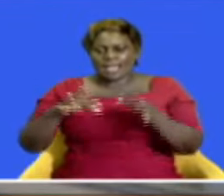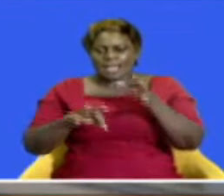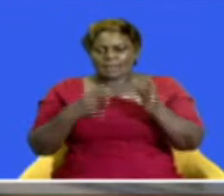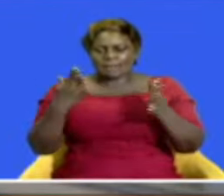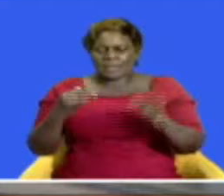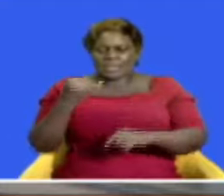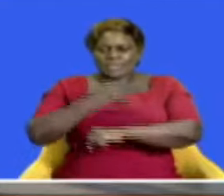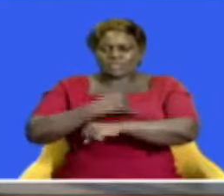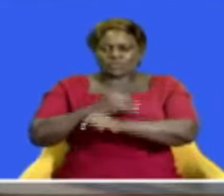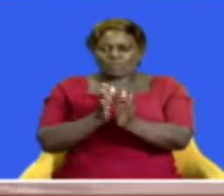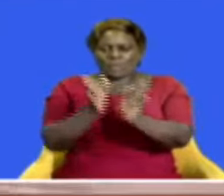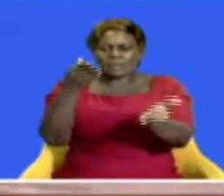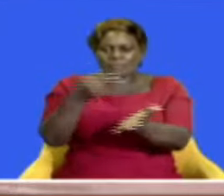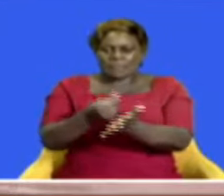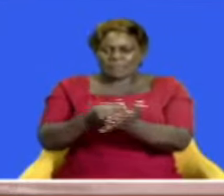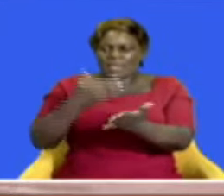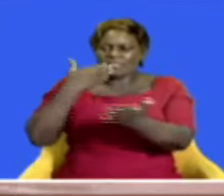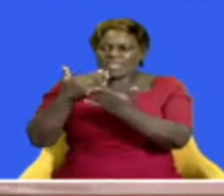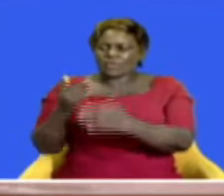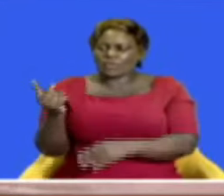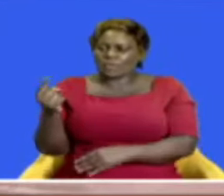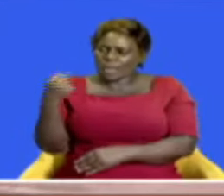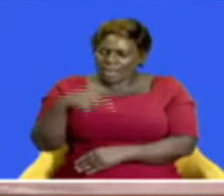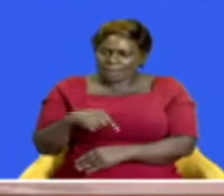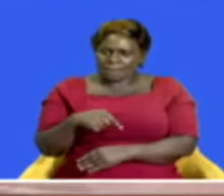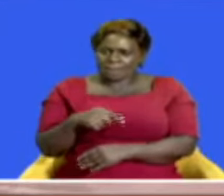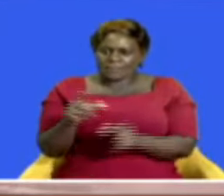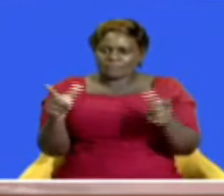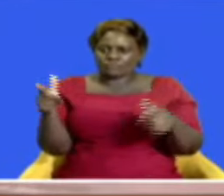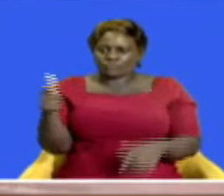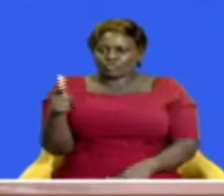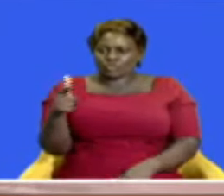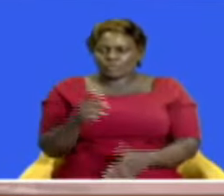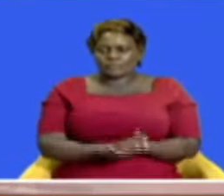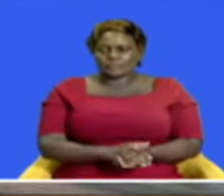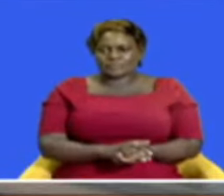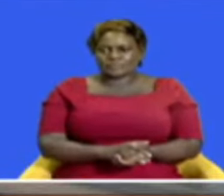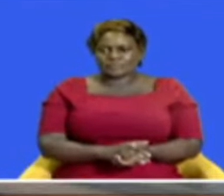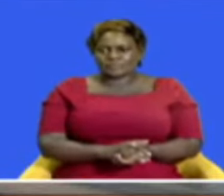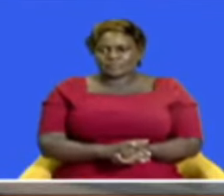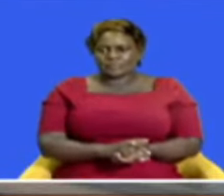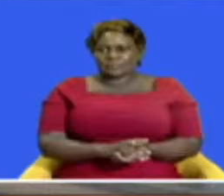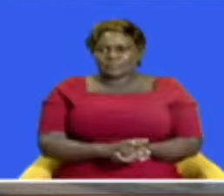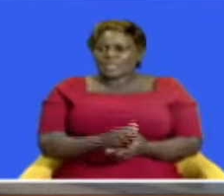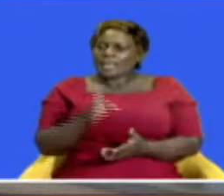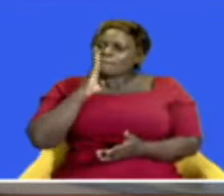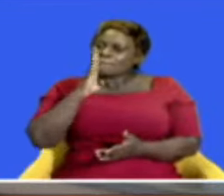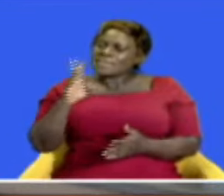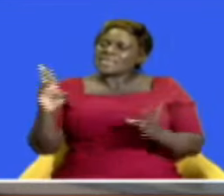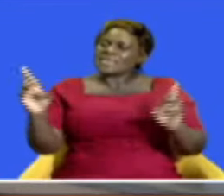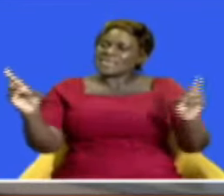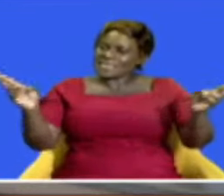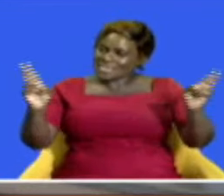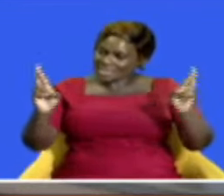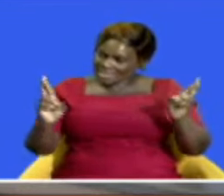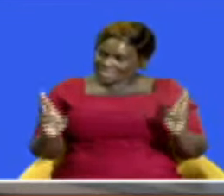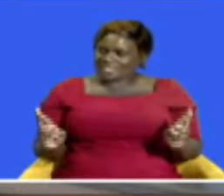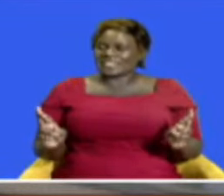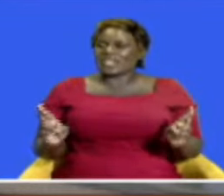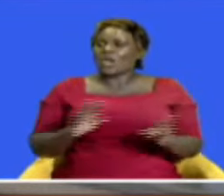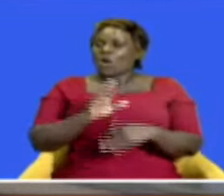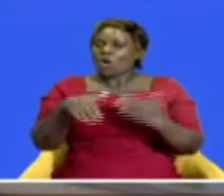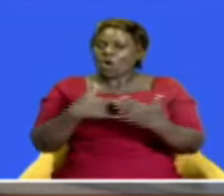wa Institute of Public Finance. Asante sana kwa kuwa nasi katika studio zetu. Asante. Haya, jiandae, jifunge kibwebwe. Kutoka kwangu na